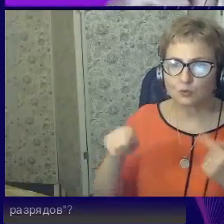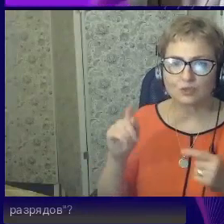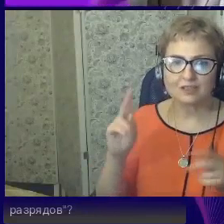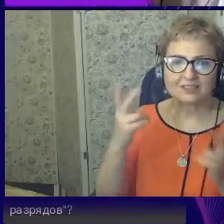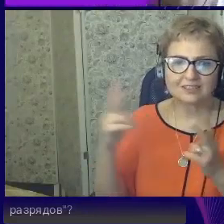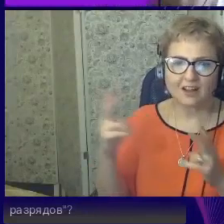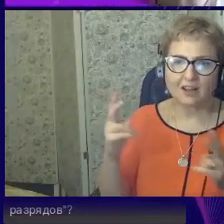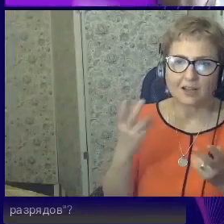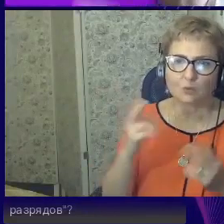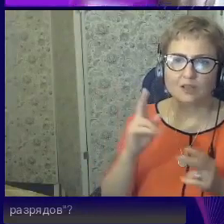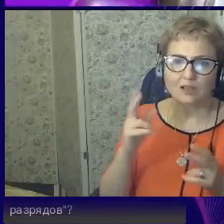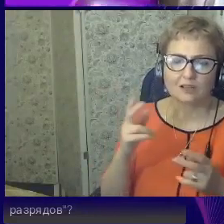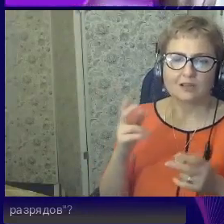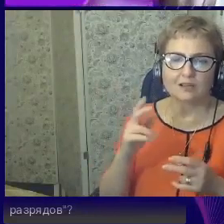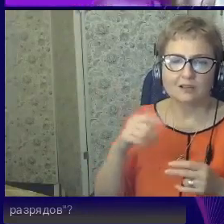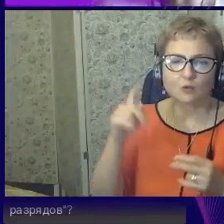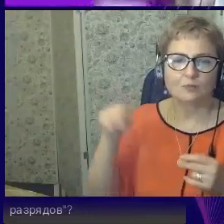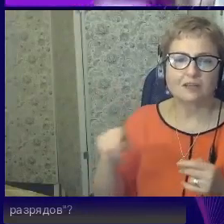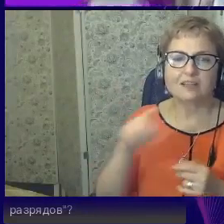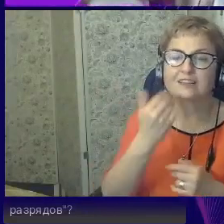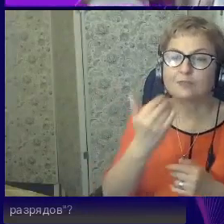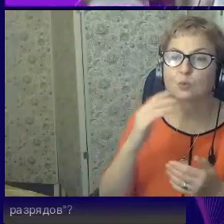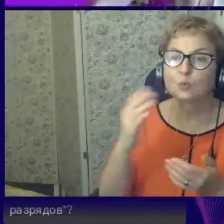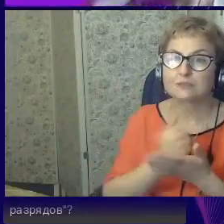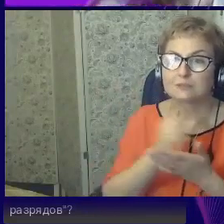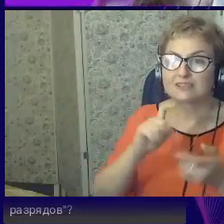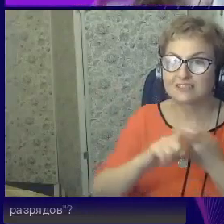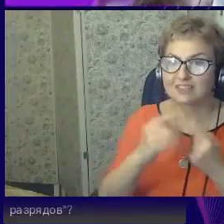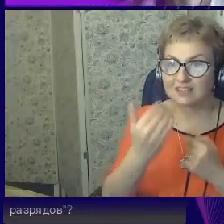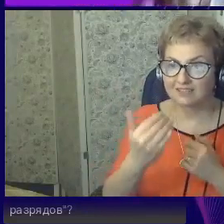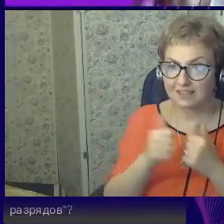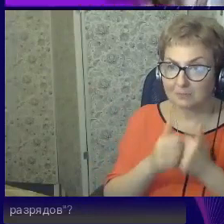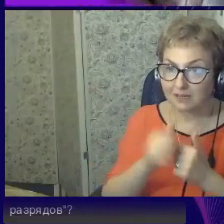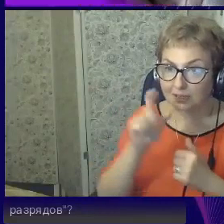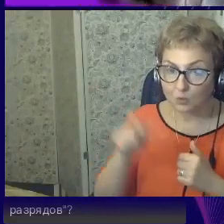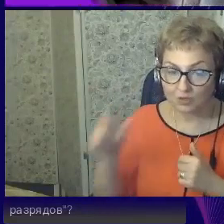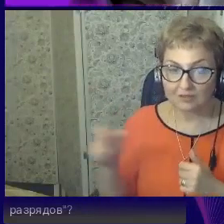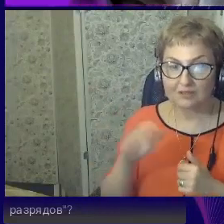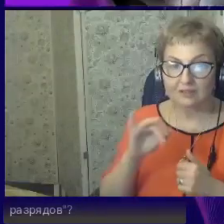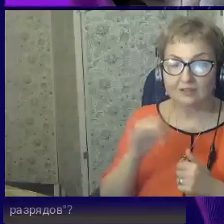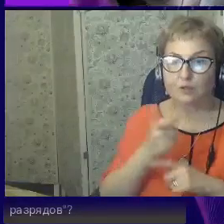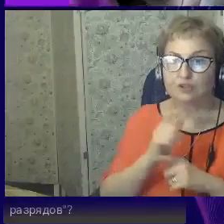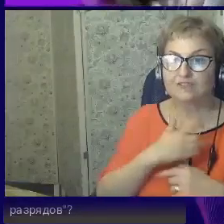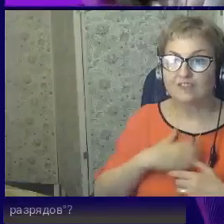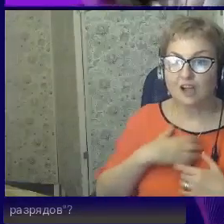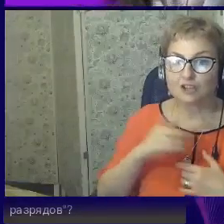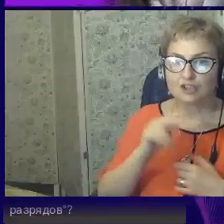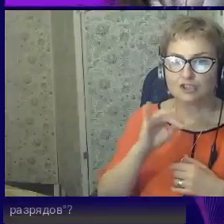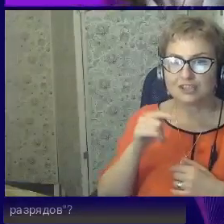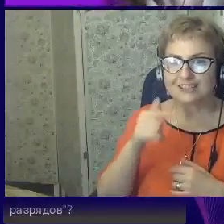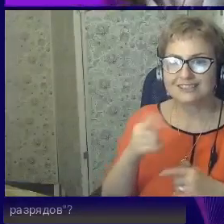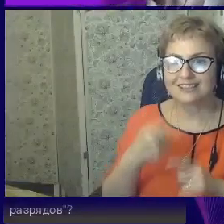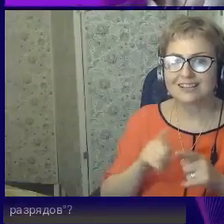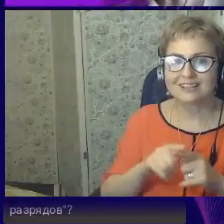композицию, и твой успех зависит от успеха твоих партнеров. Вот. И очень важно, что черлидинг – это